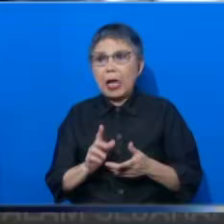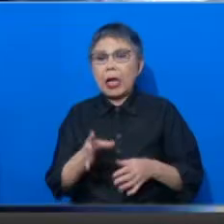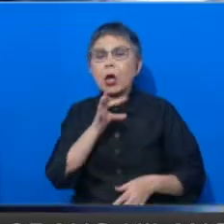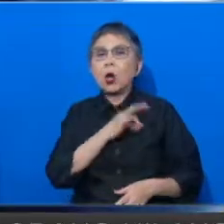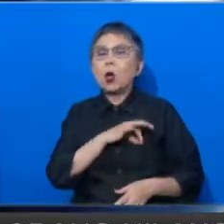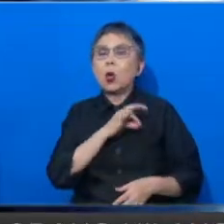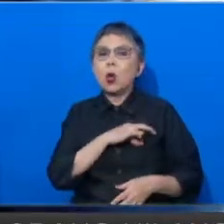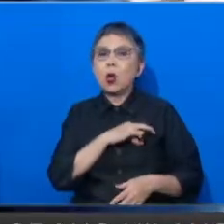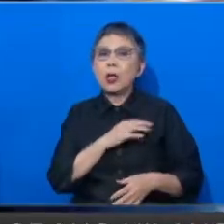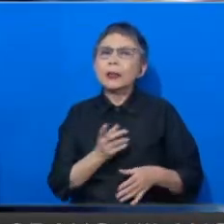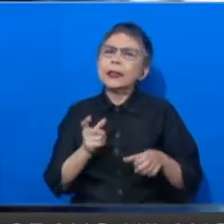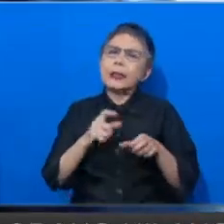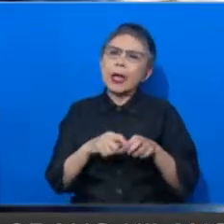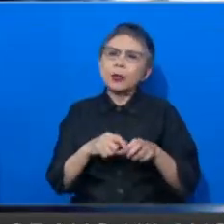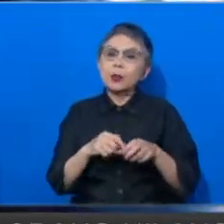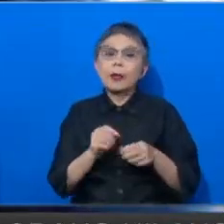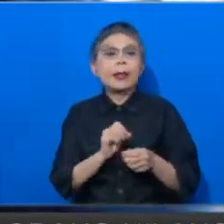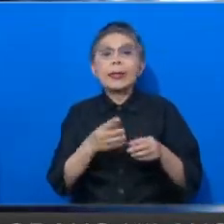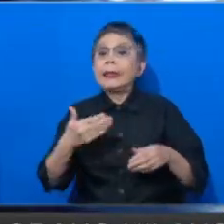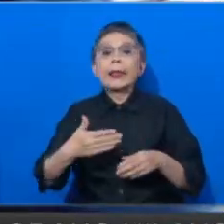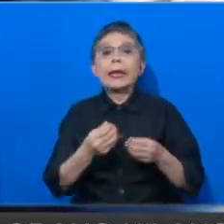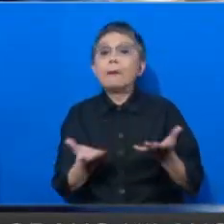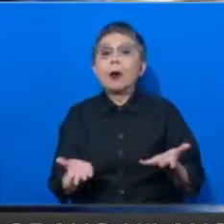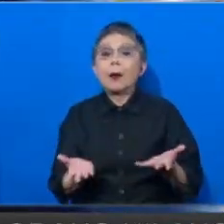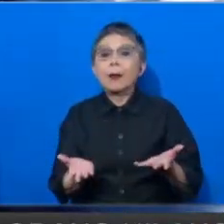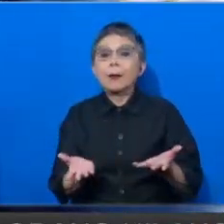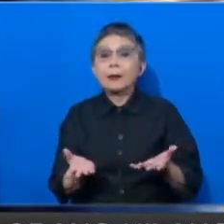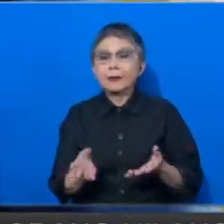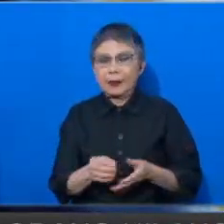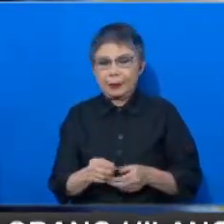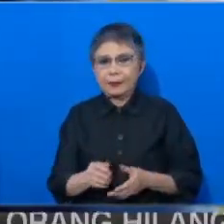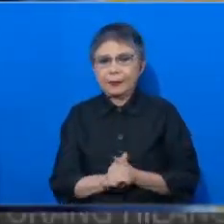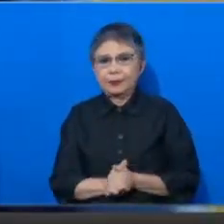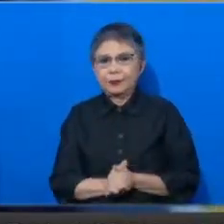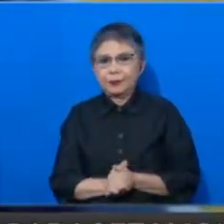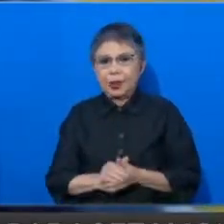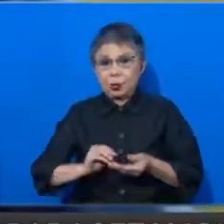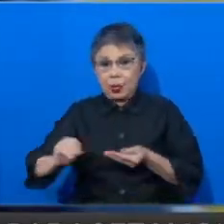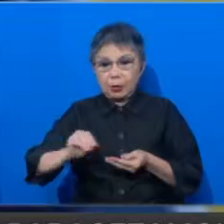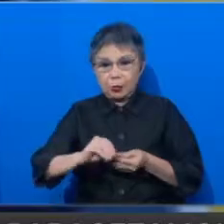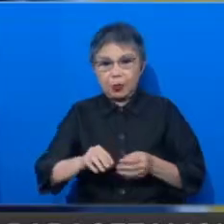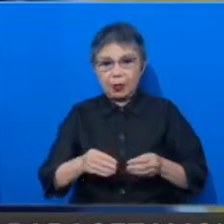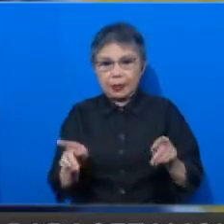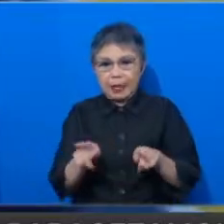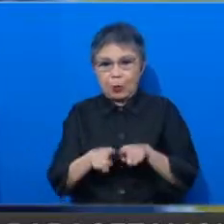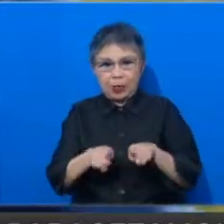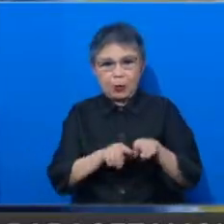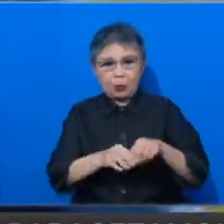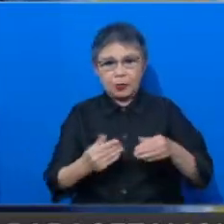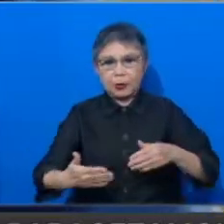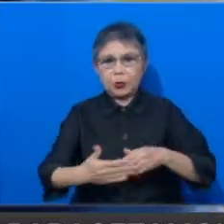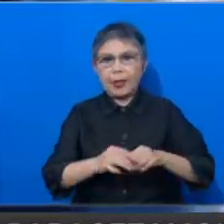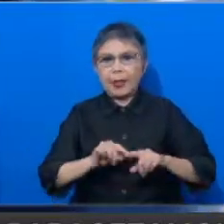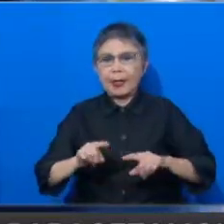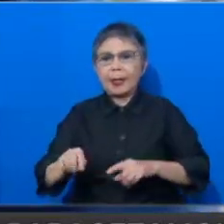omset tergantung kita mijah hasil pemijahan. Ya kalau yang